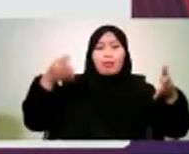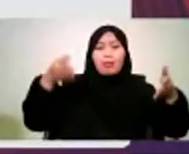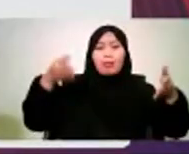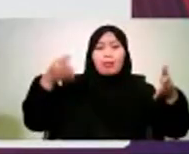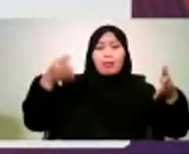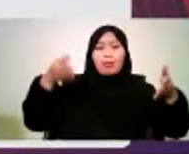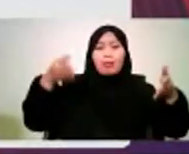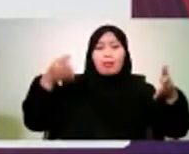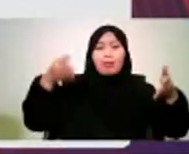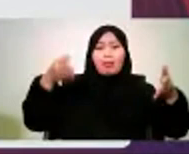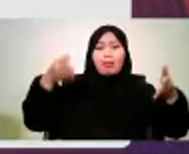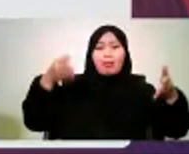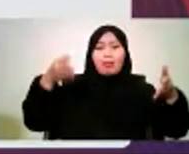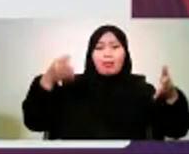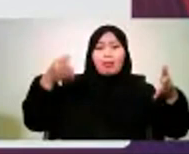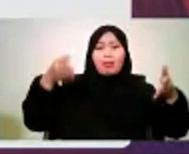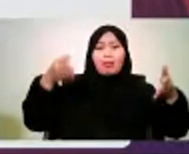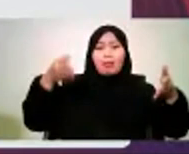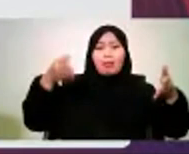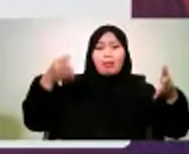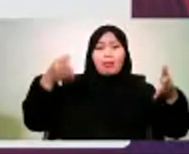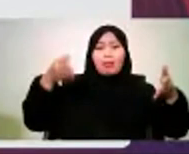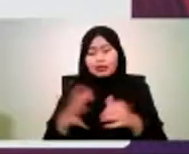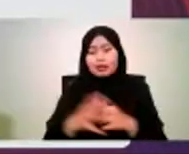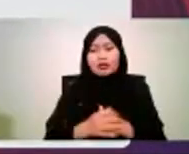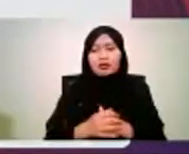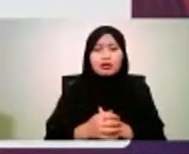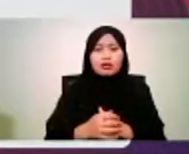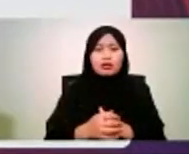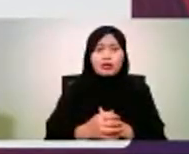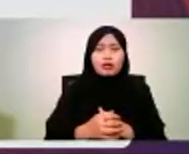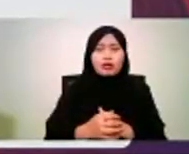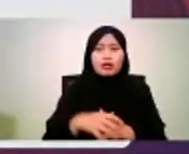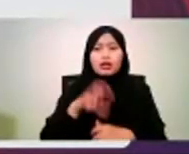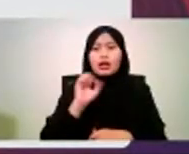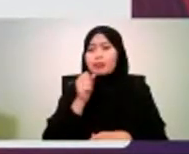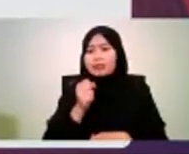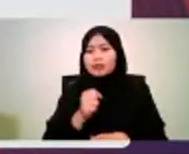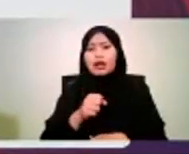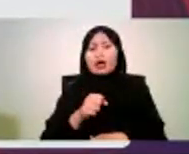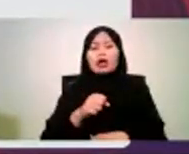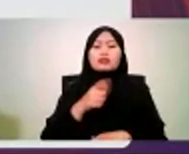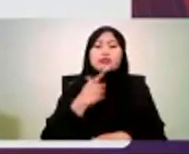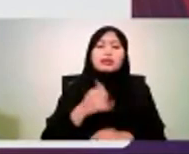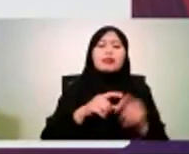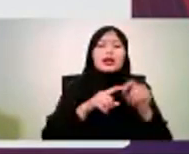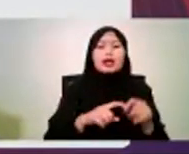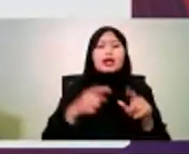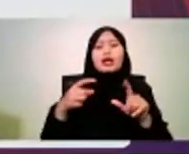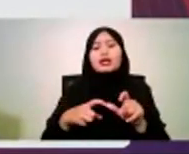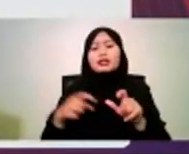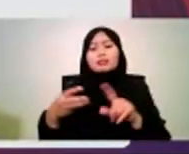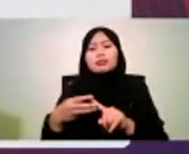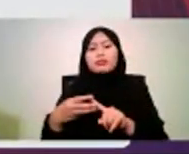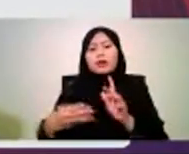Itulah butuh dana besar dan itu tidak mungkin harus menerbitkan SBN di pasar sekunder